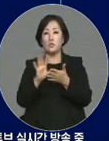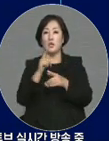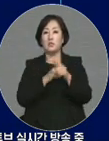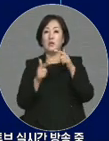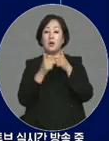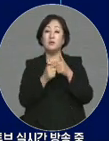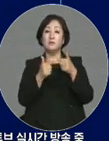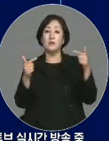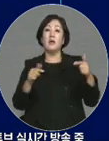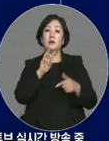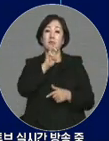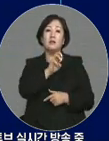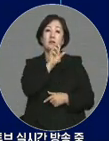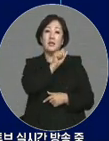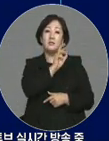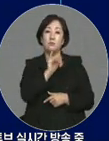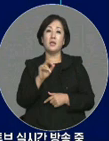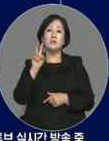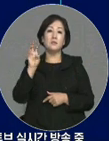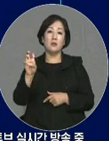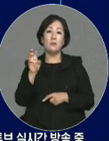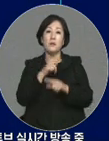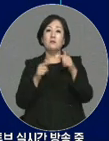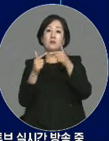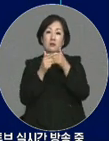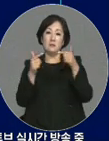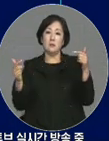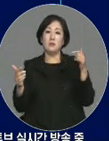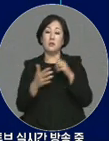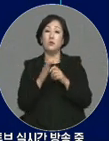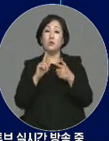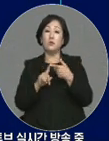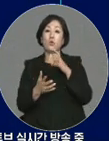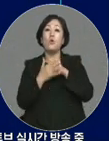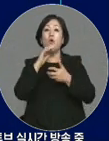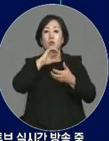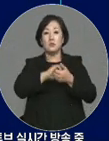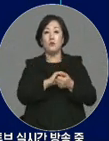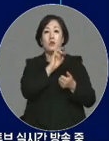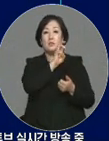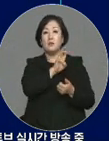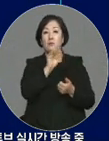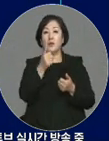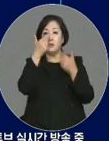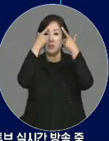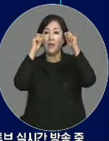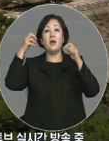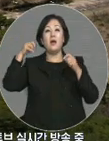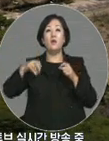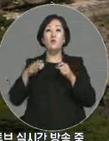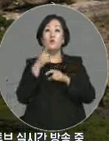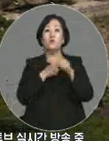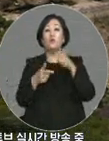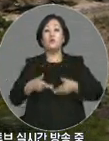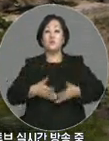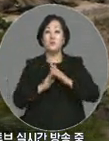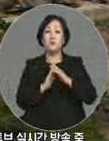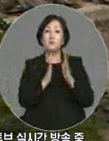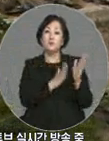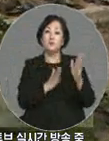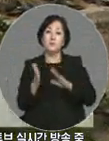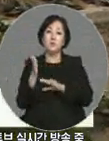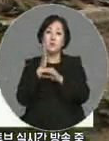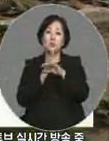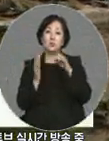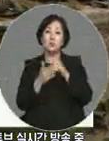정원도 35명에서 30명 더 늘리고 30명 정원의 반도체 설계 대학원도 신설합니다. 유니스트는 신설